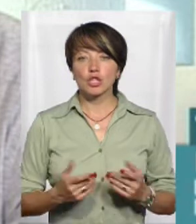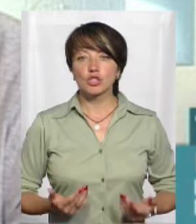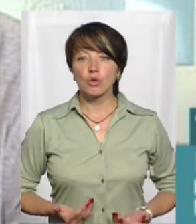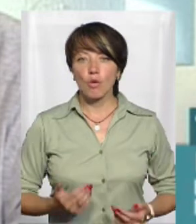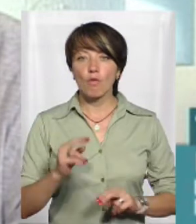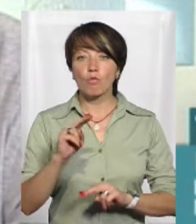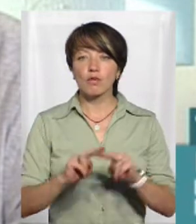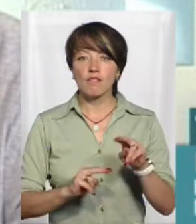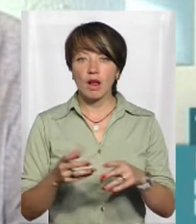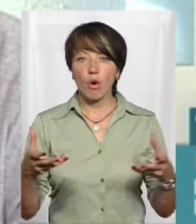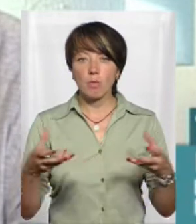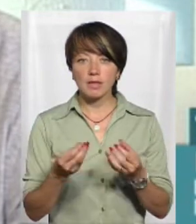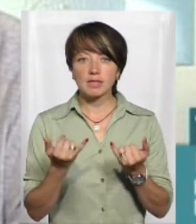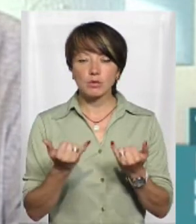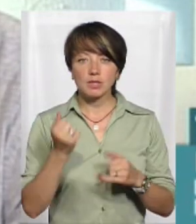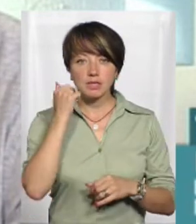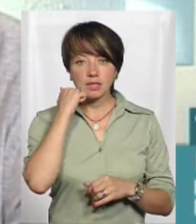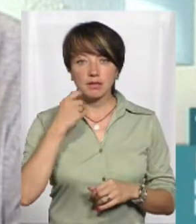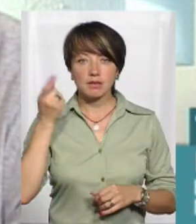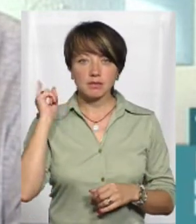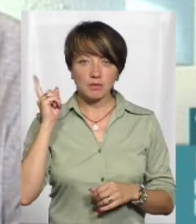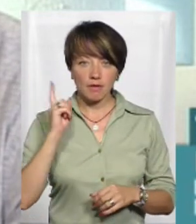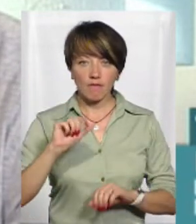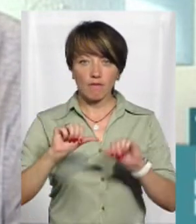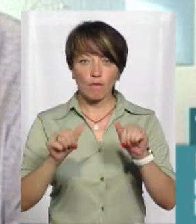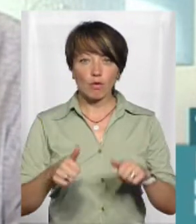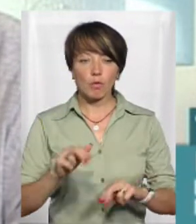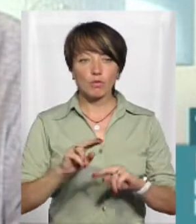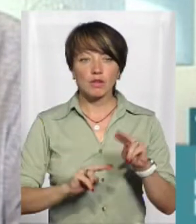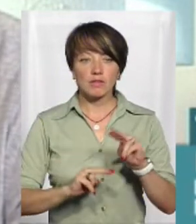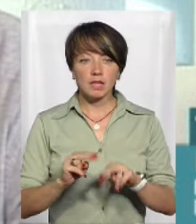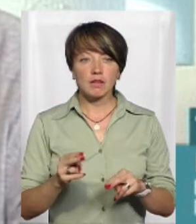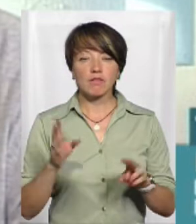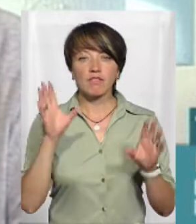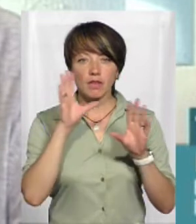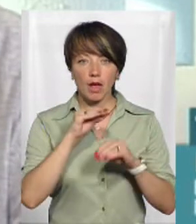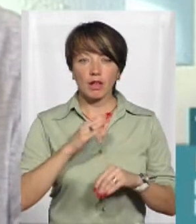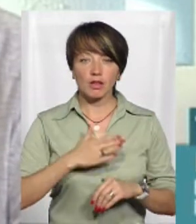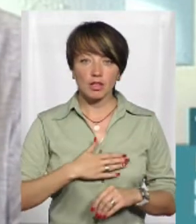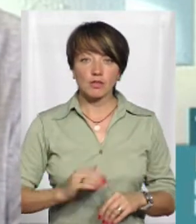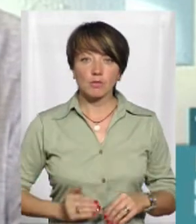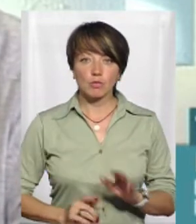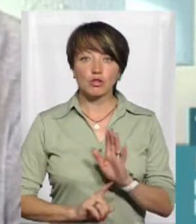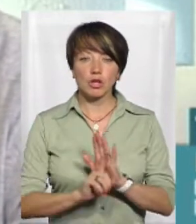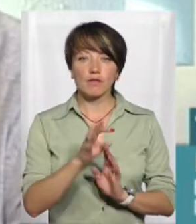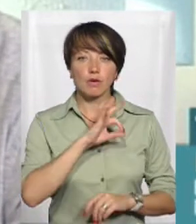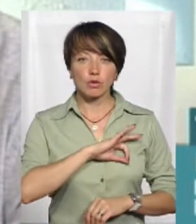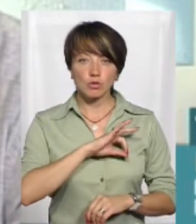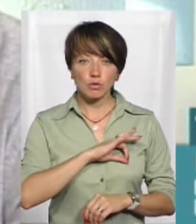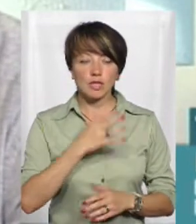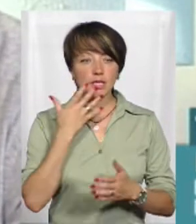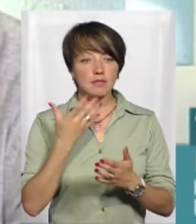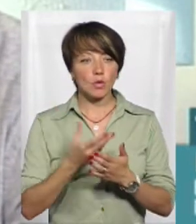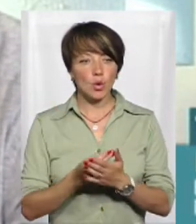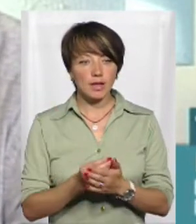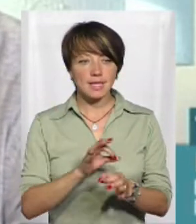житлово-будівельні кооперативи, на сьогодні застаріла, це архіформа будівництва, яку вдало наші забудовники почали використовувати для